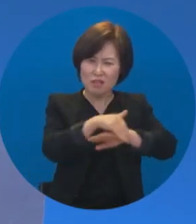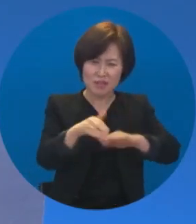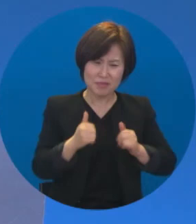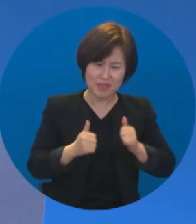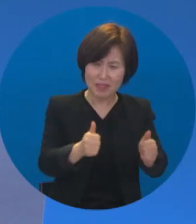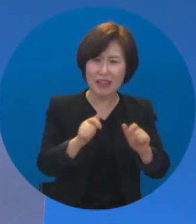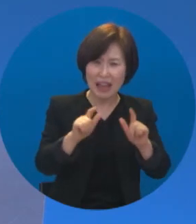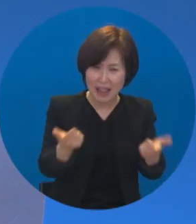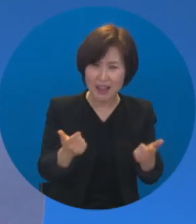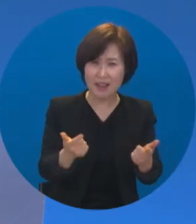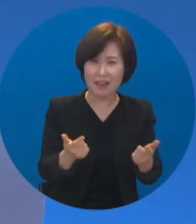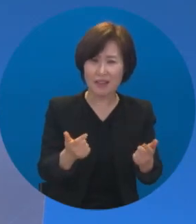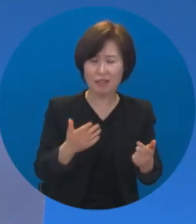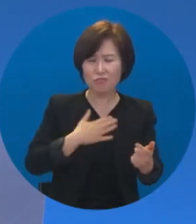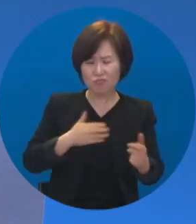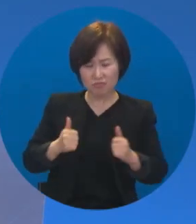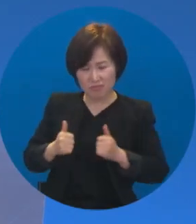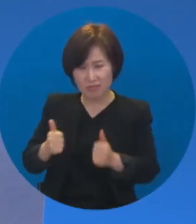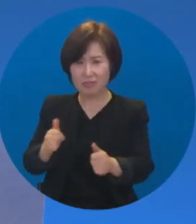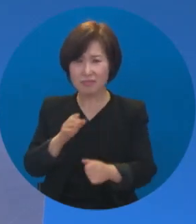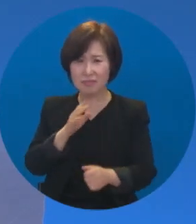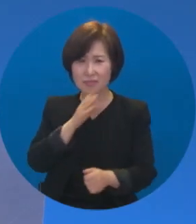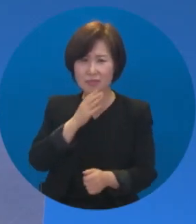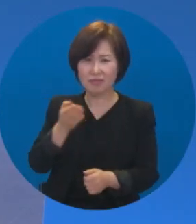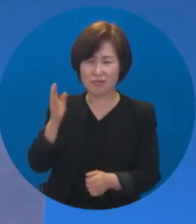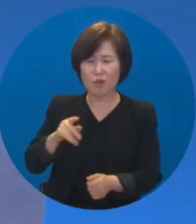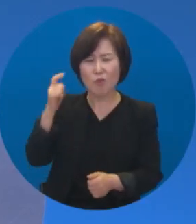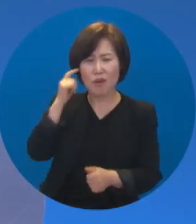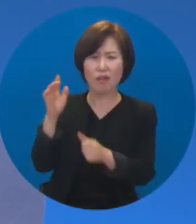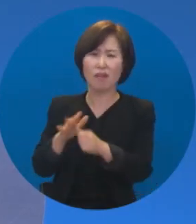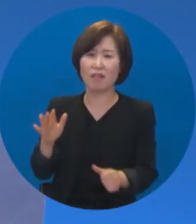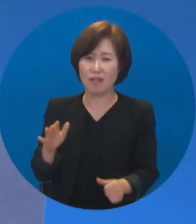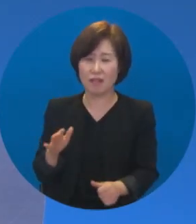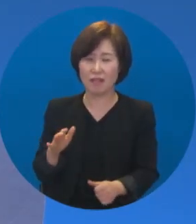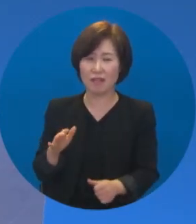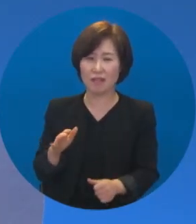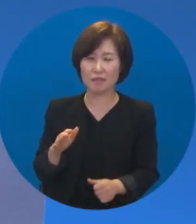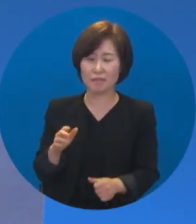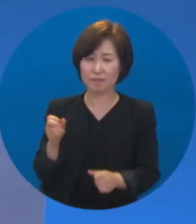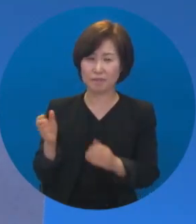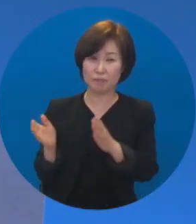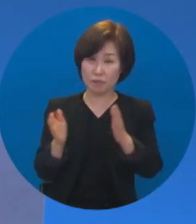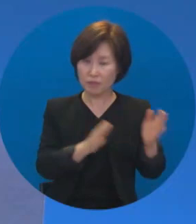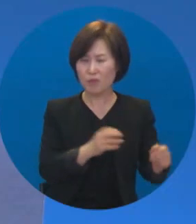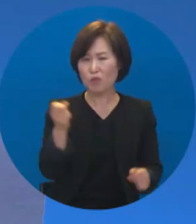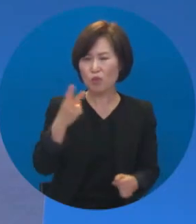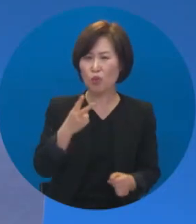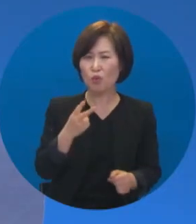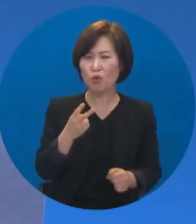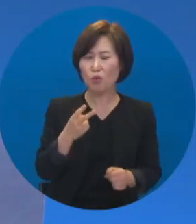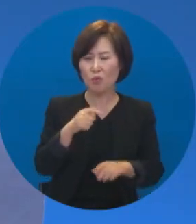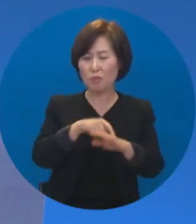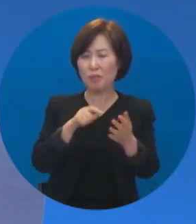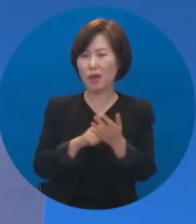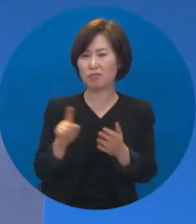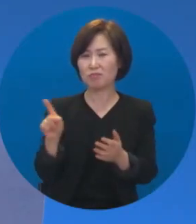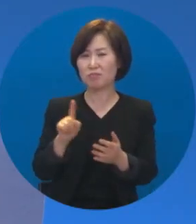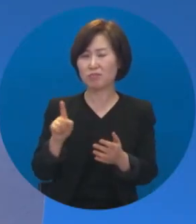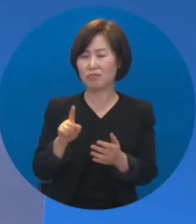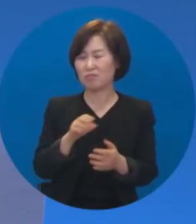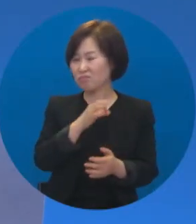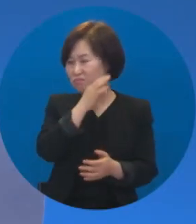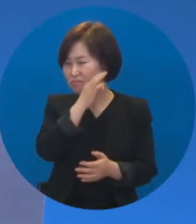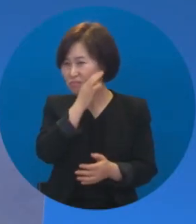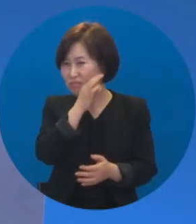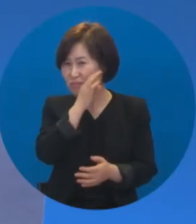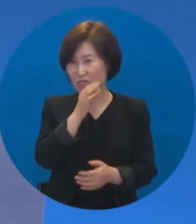어떻게 된 거지? 또 하나의 감정은 수치심이었어요. 교회 수능에 낙방하고